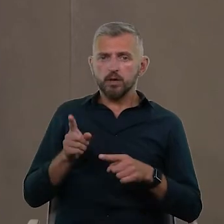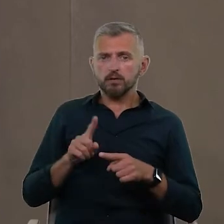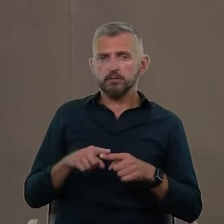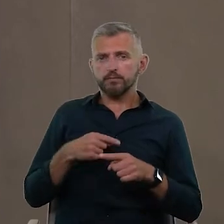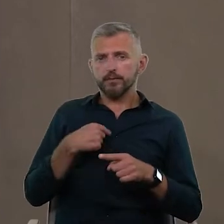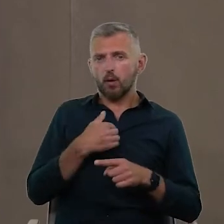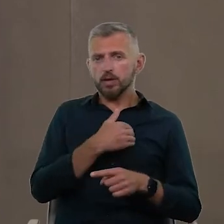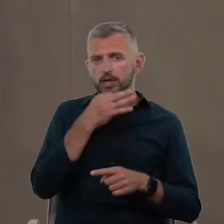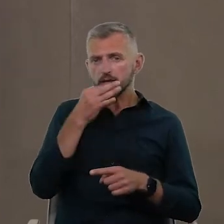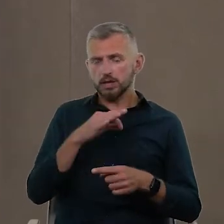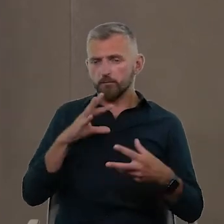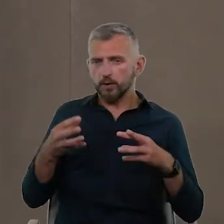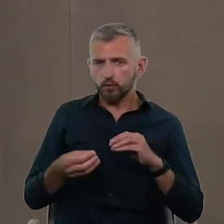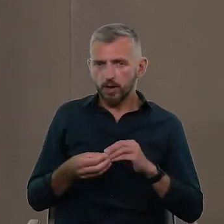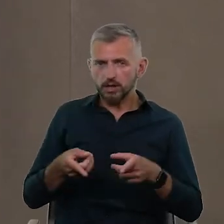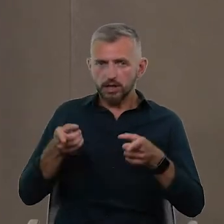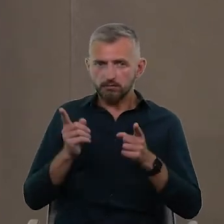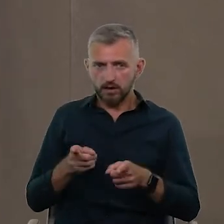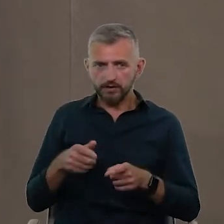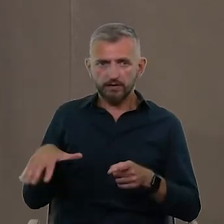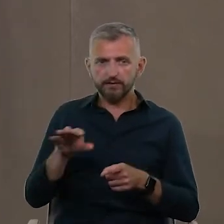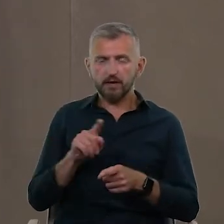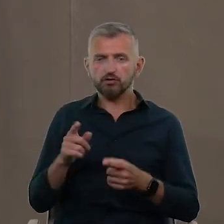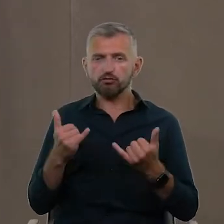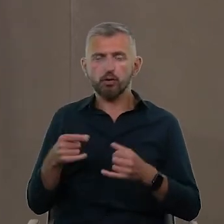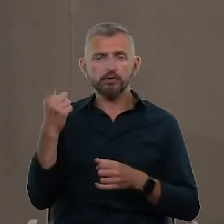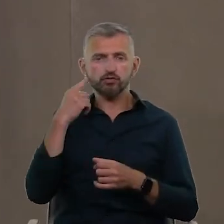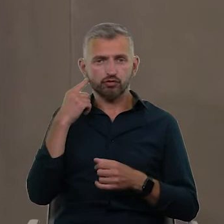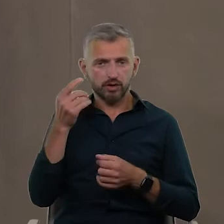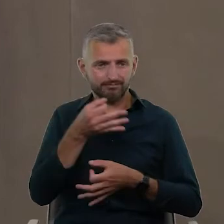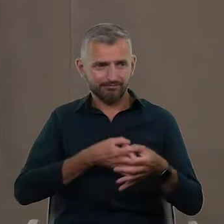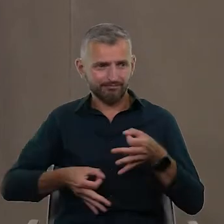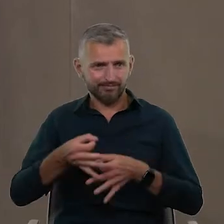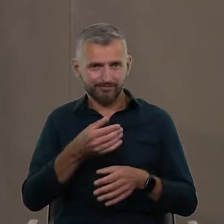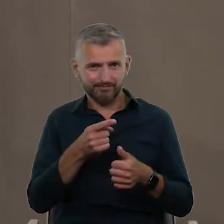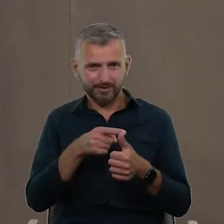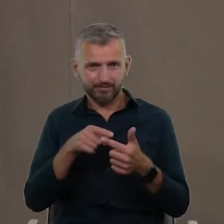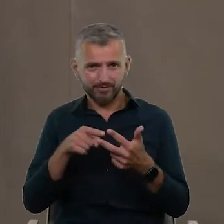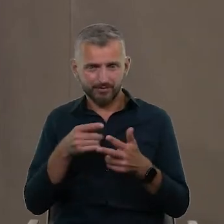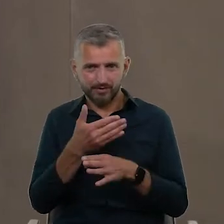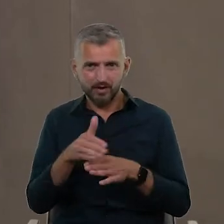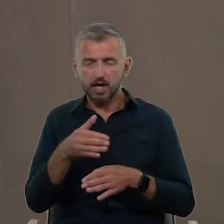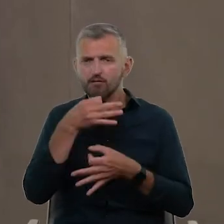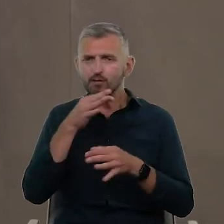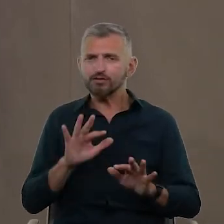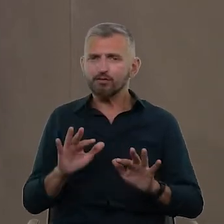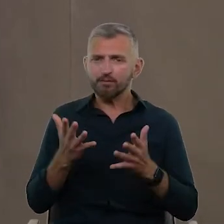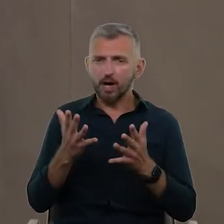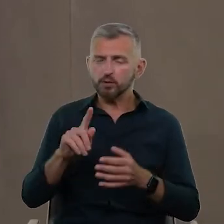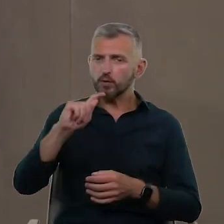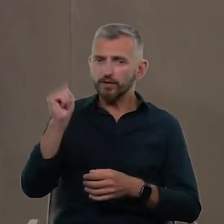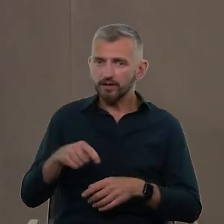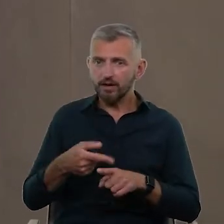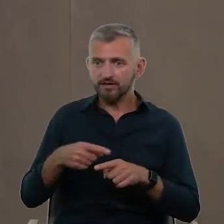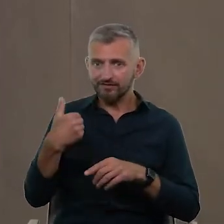так зазначити теж в підсумках, насправді, от все, що ми сьогодні чули на панелях, і в будь-якому випадку війна, це